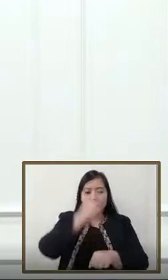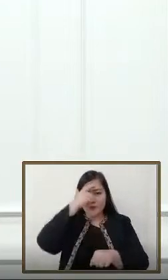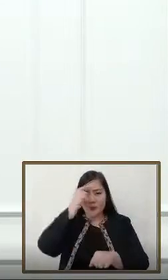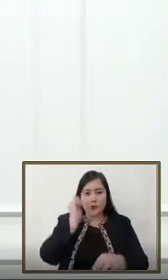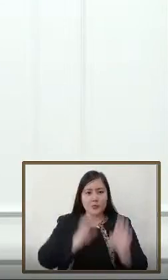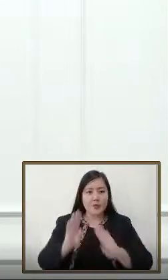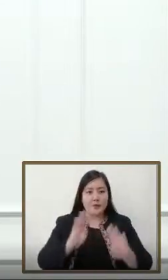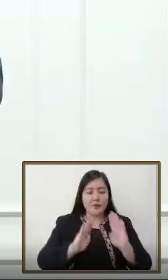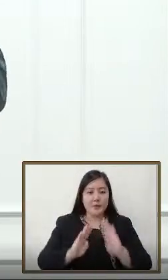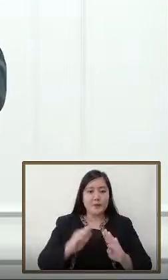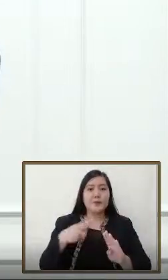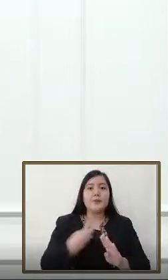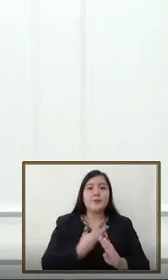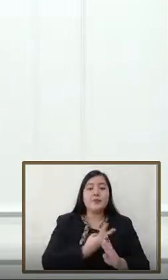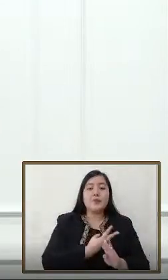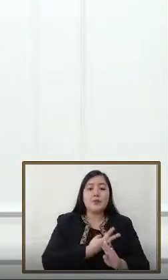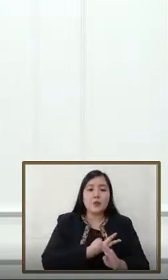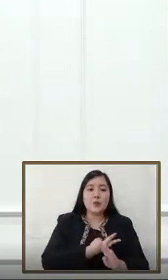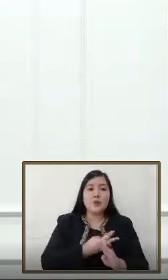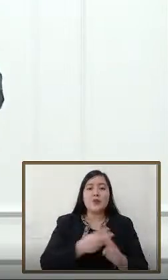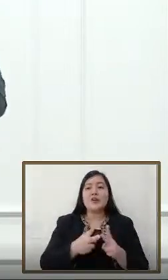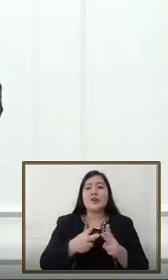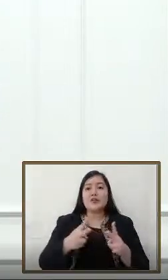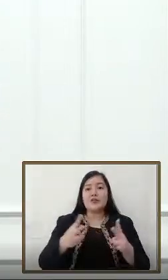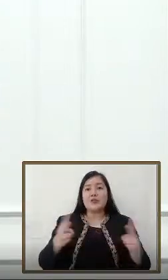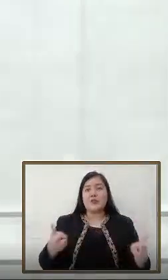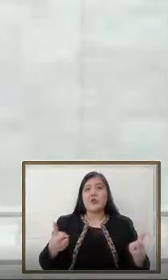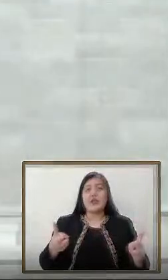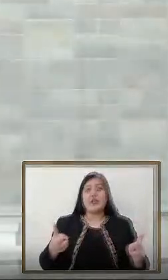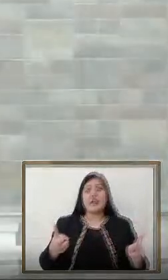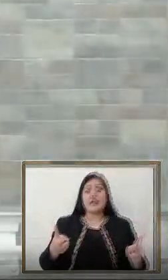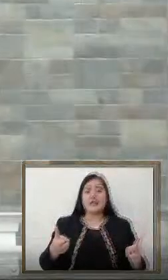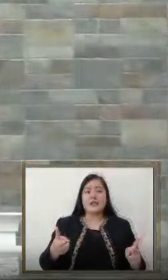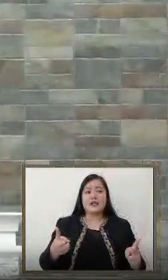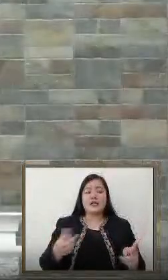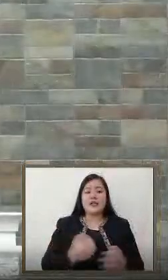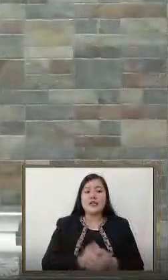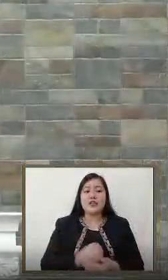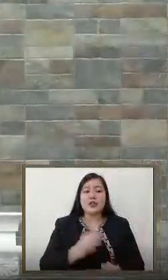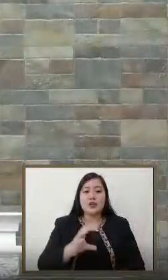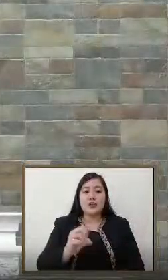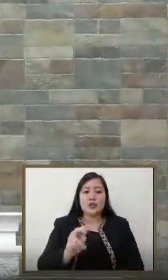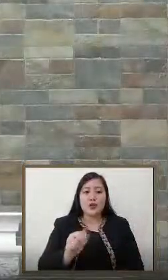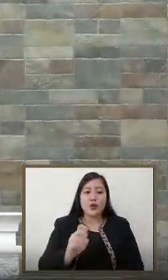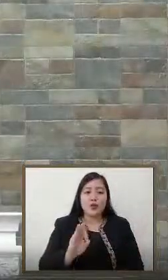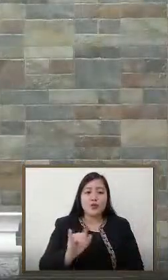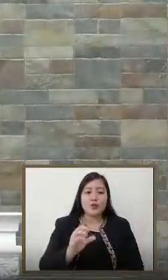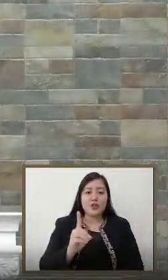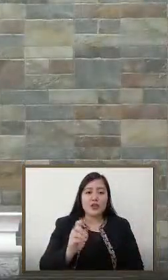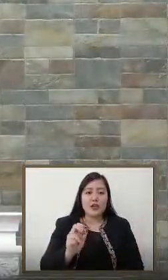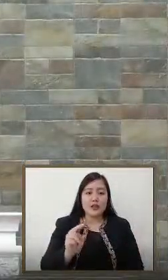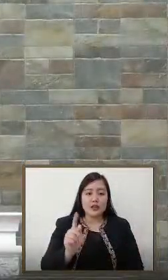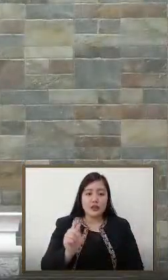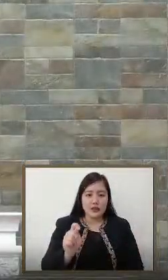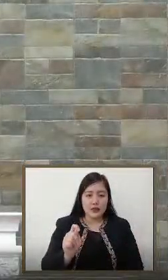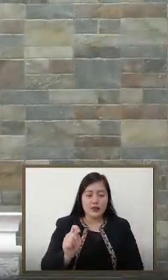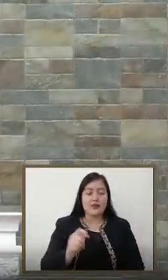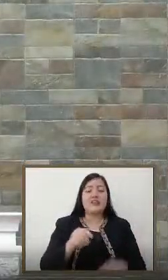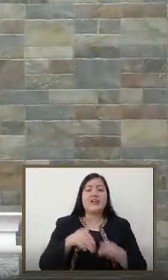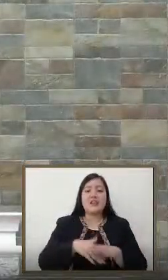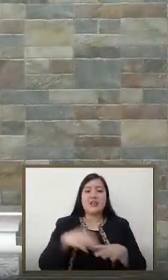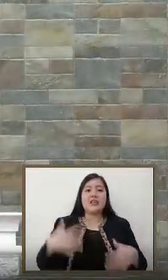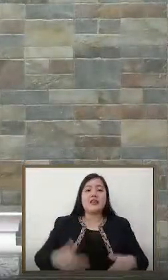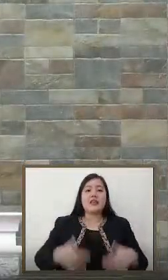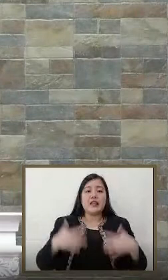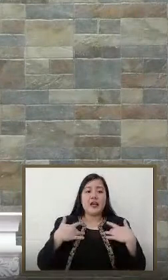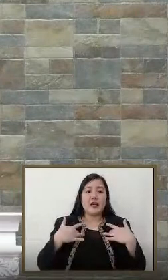is, masyado tayong nagkampante sa buhay natin na hindi mo inaasahan, hindi natin naakalain na